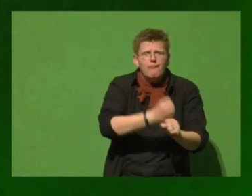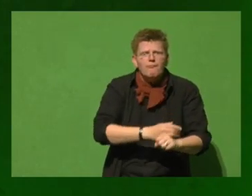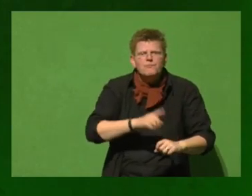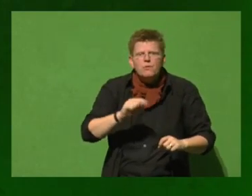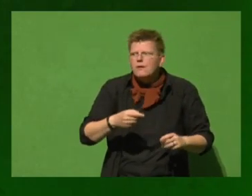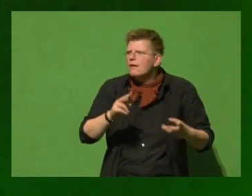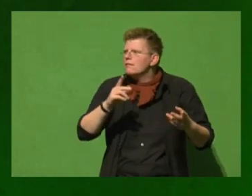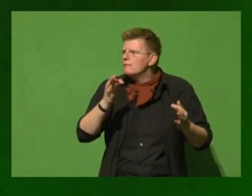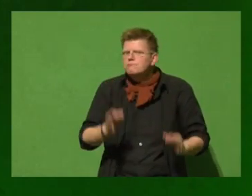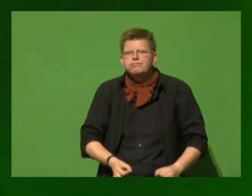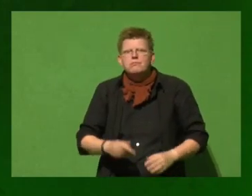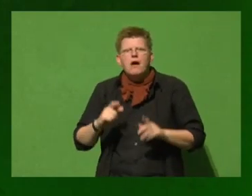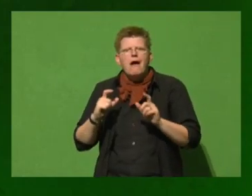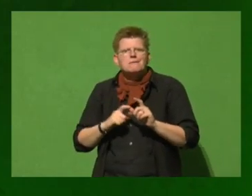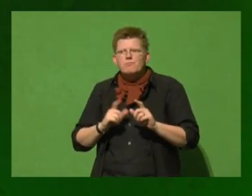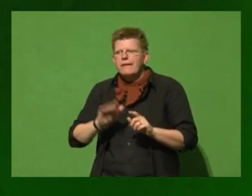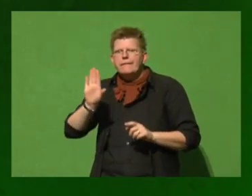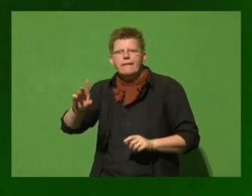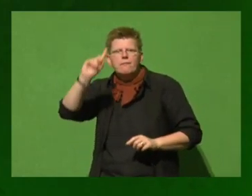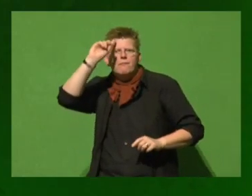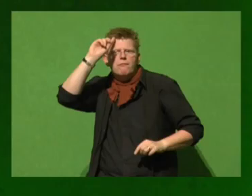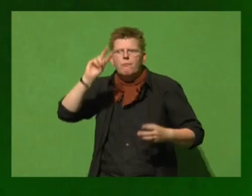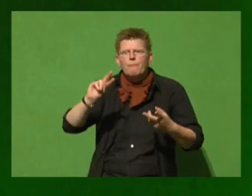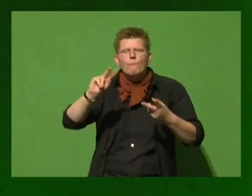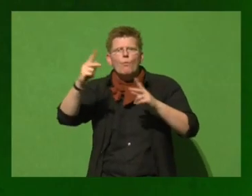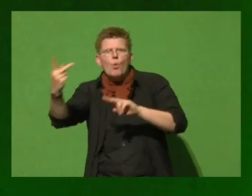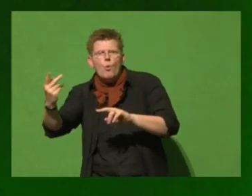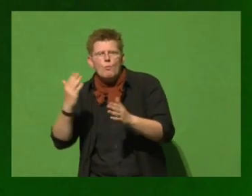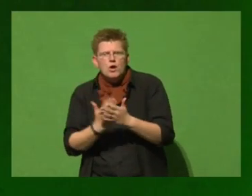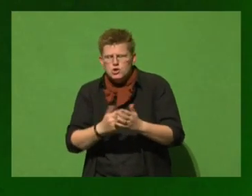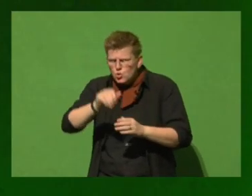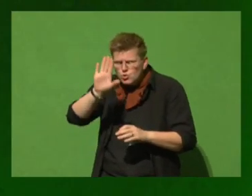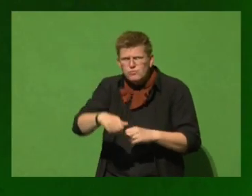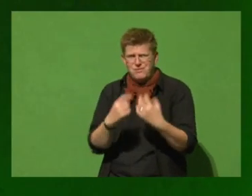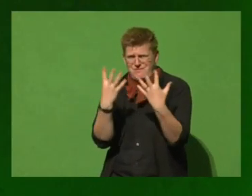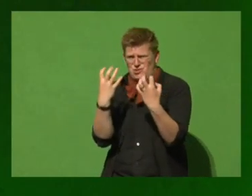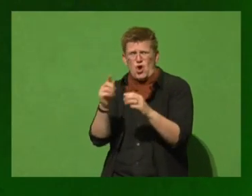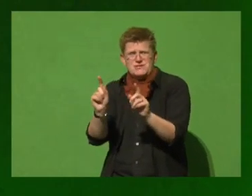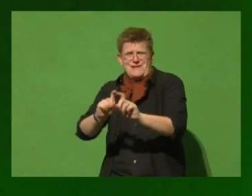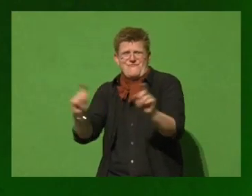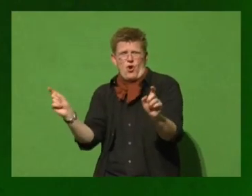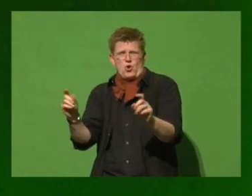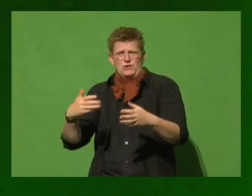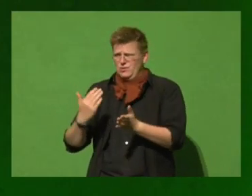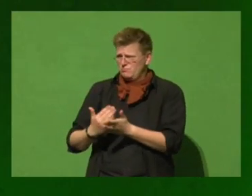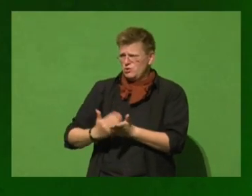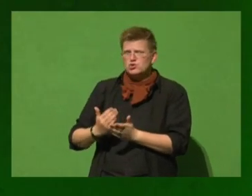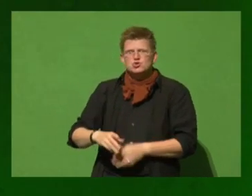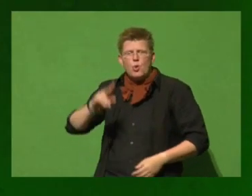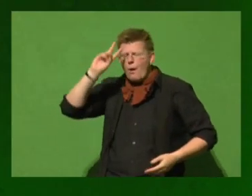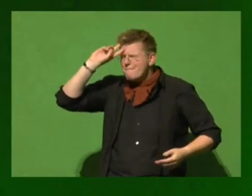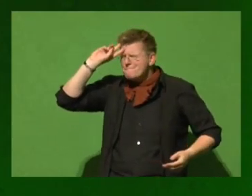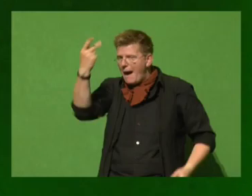Sie sind als Tiger der Aufklärung quasi hochgesprungen und sind als